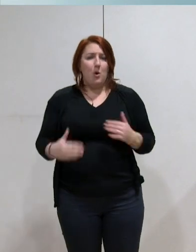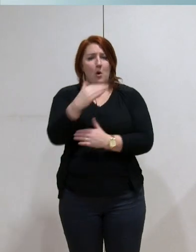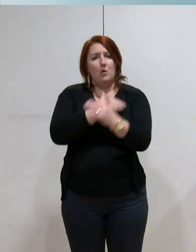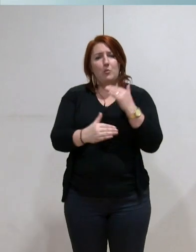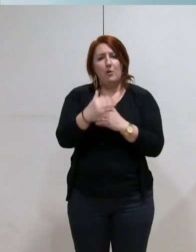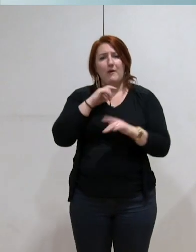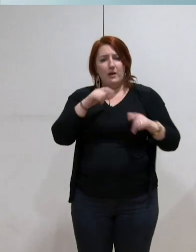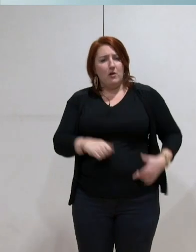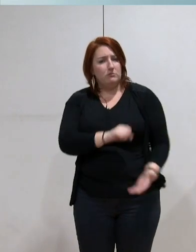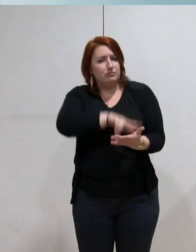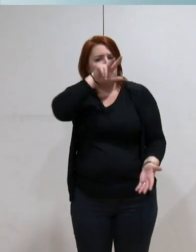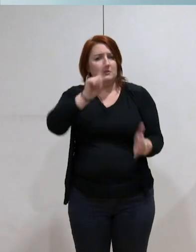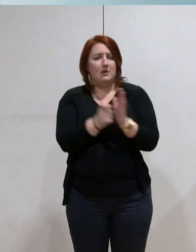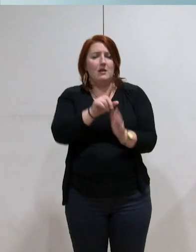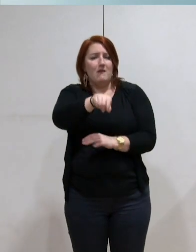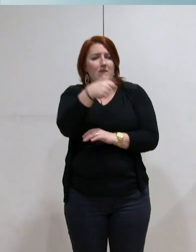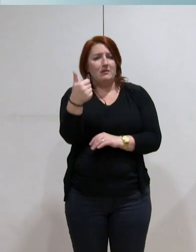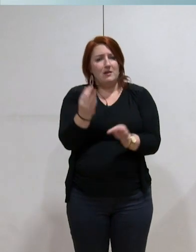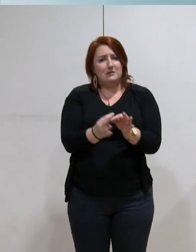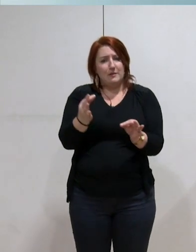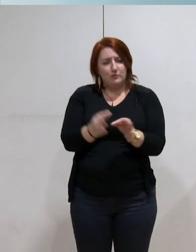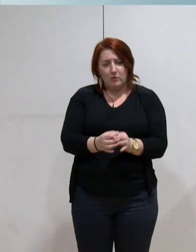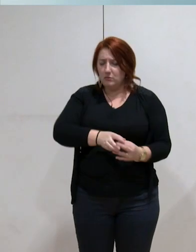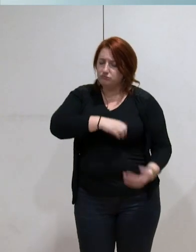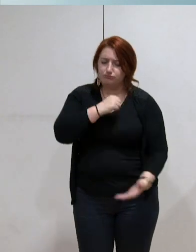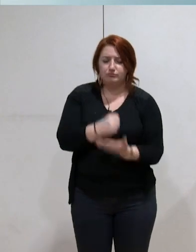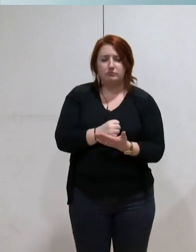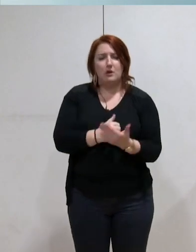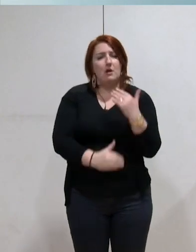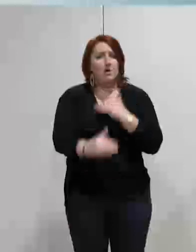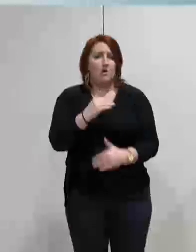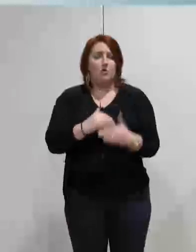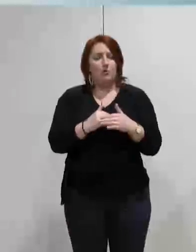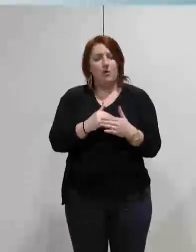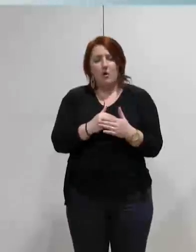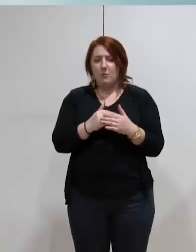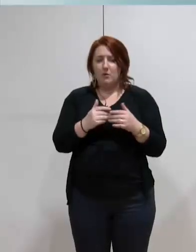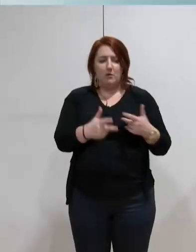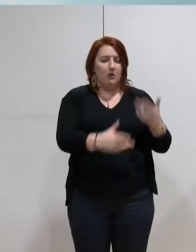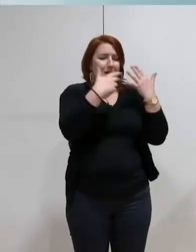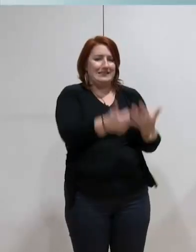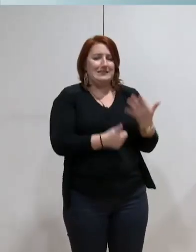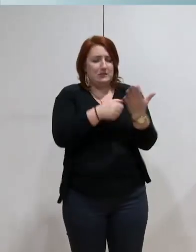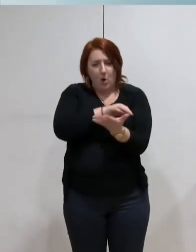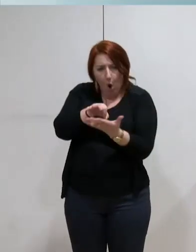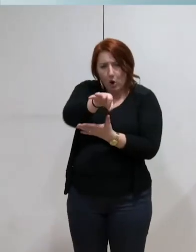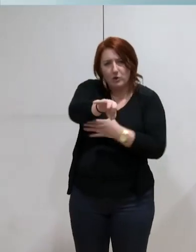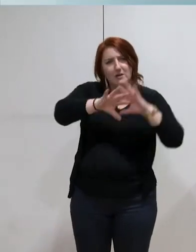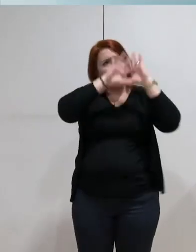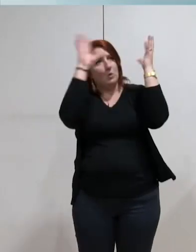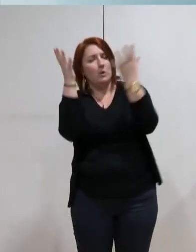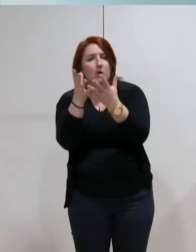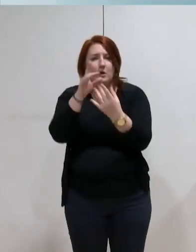21 septembre et donc il fixait les grandes orientations du mandat en matière d'extension et de construction